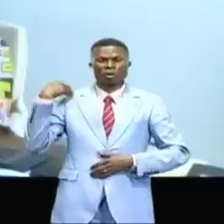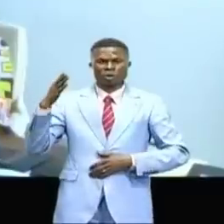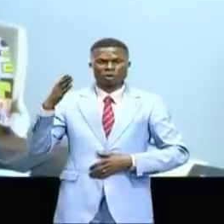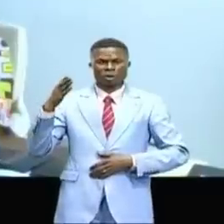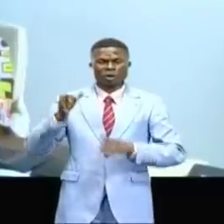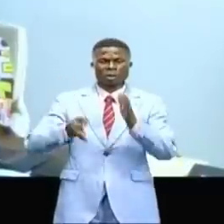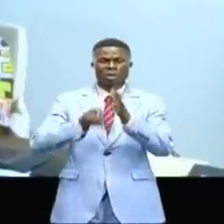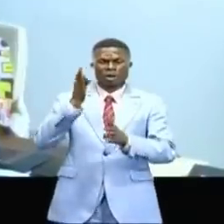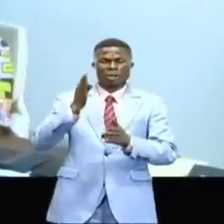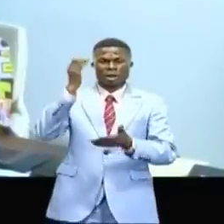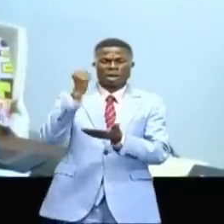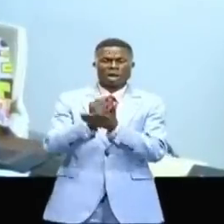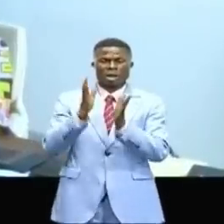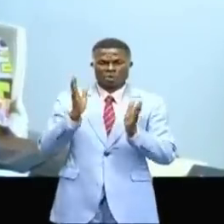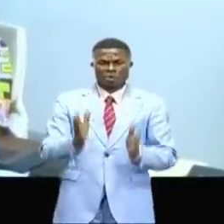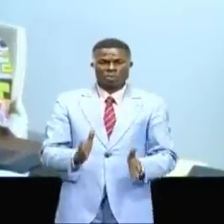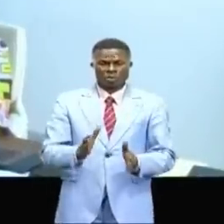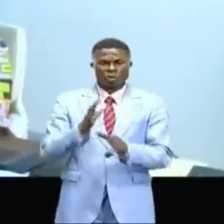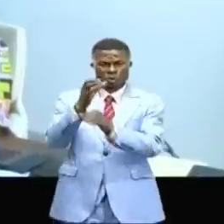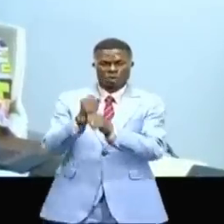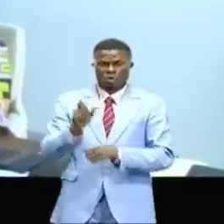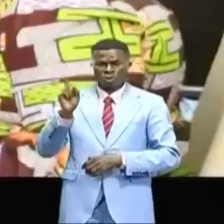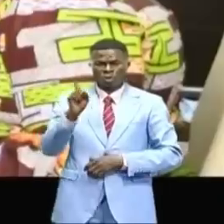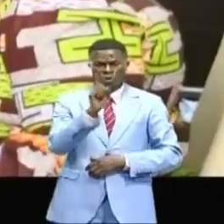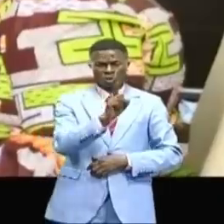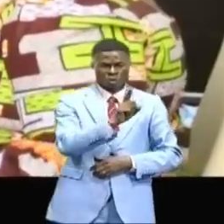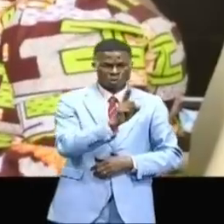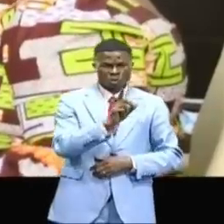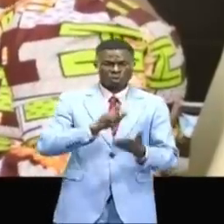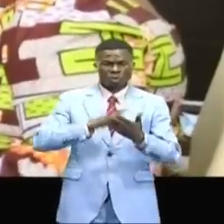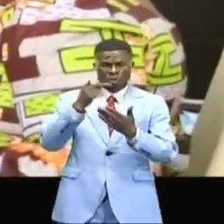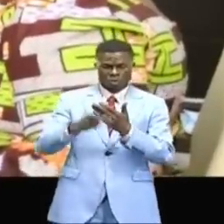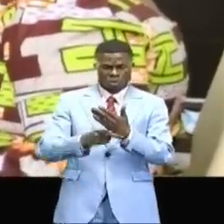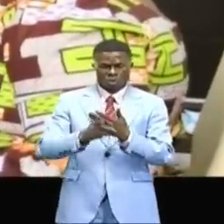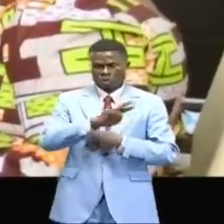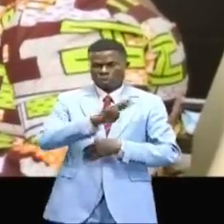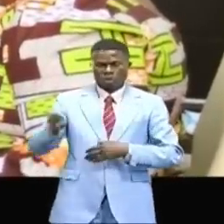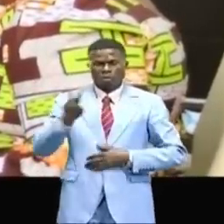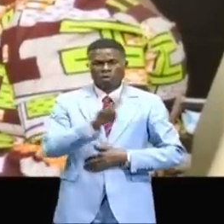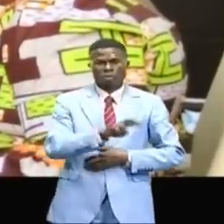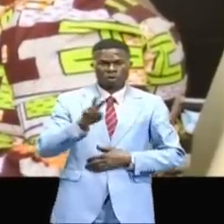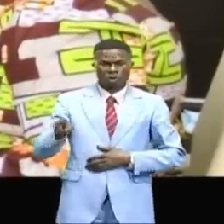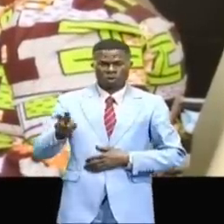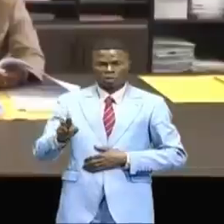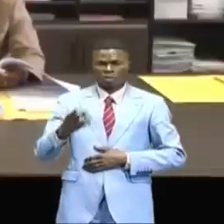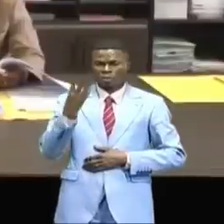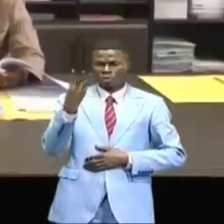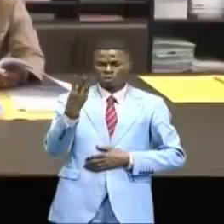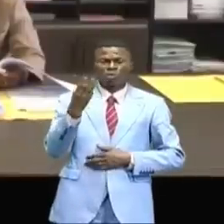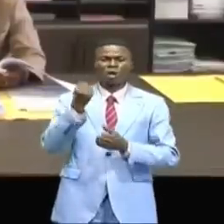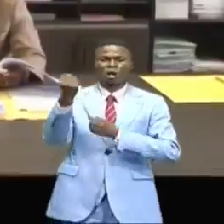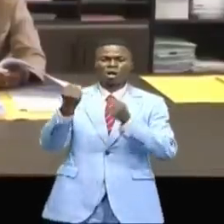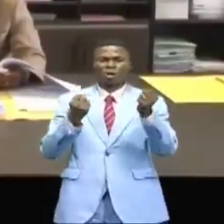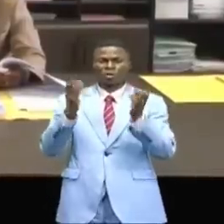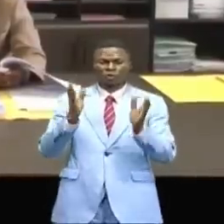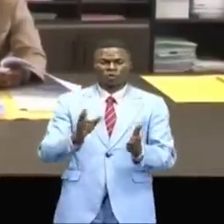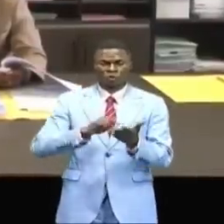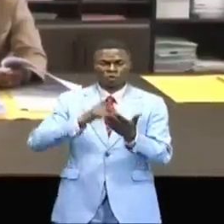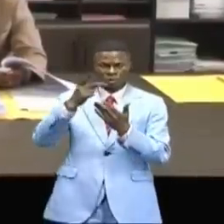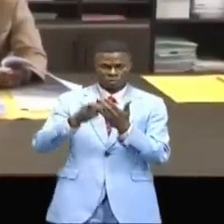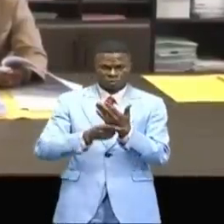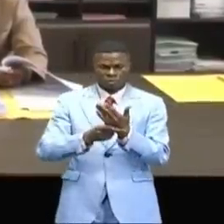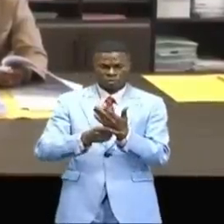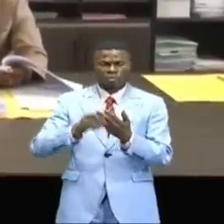13 premières ambassades recevront chacune, selon le plan de livraison 2022, au moins 3 véhicules. Les processus